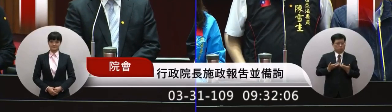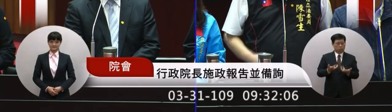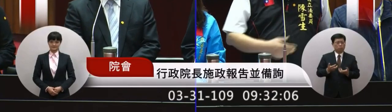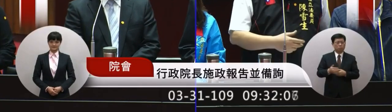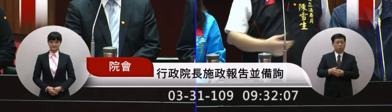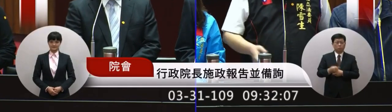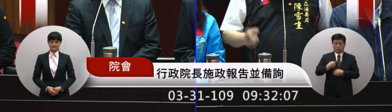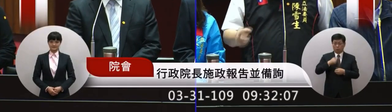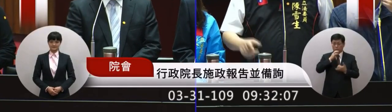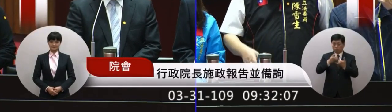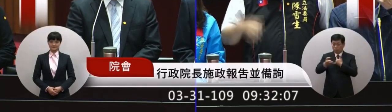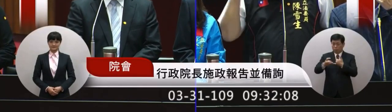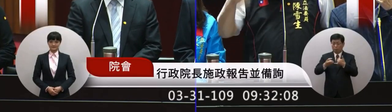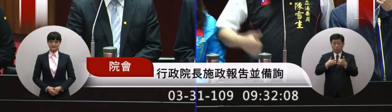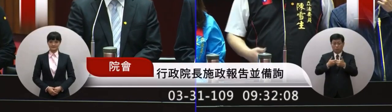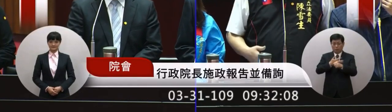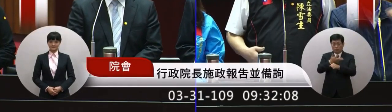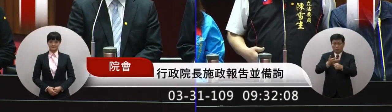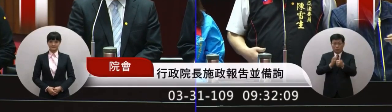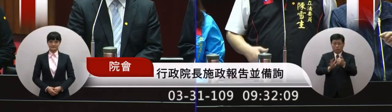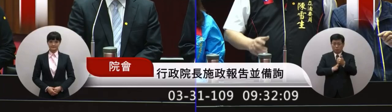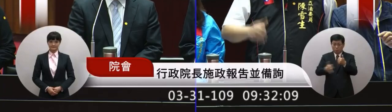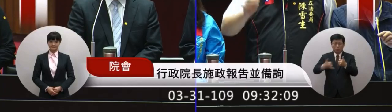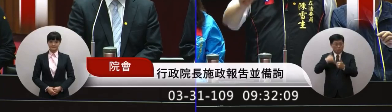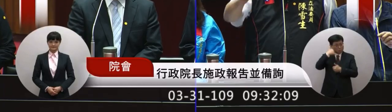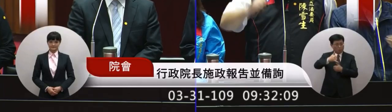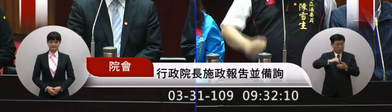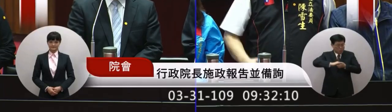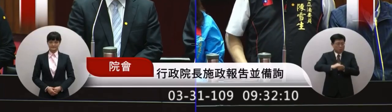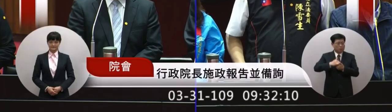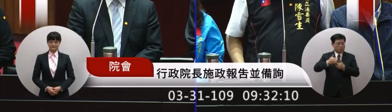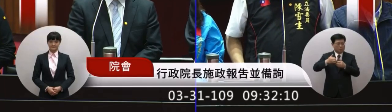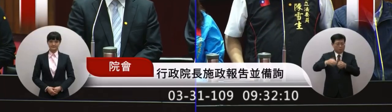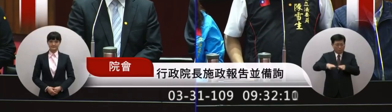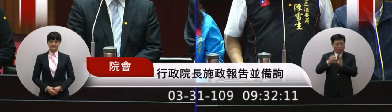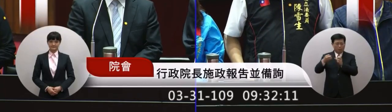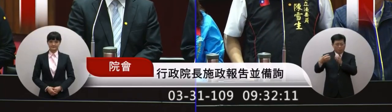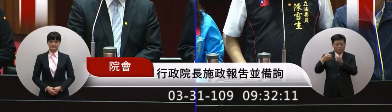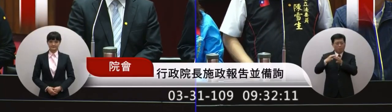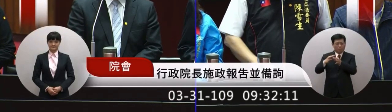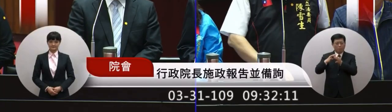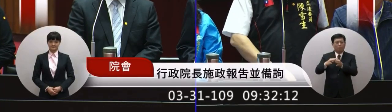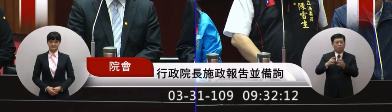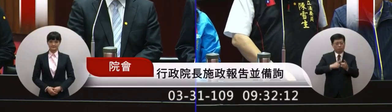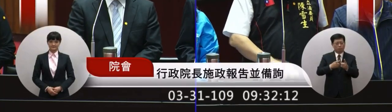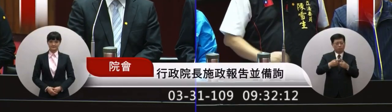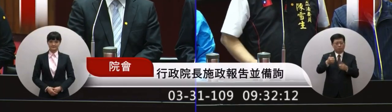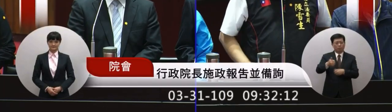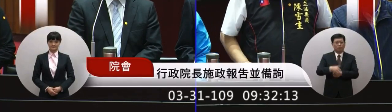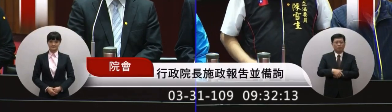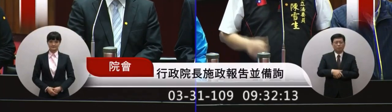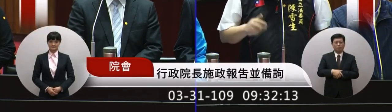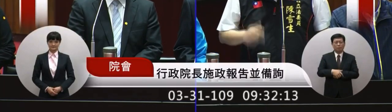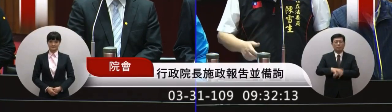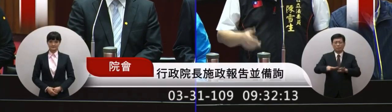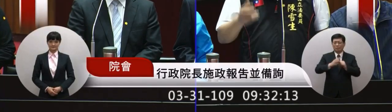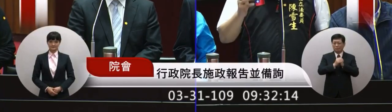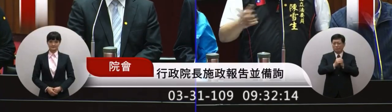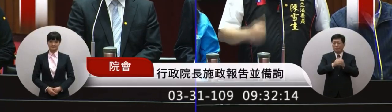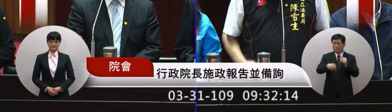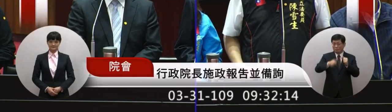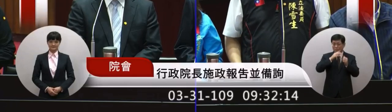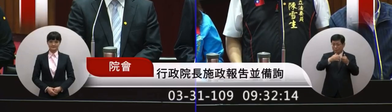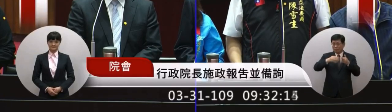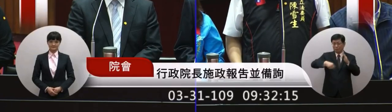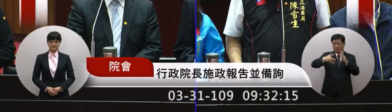了哈。我们离岛委员打电话给他，他都有接啊。好，我非常肯定他这个亲民的作风了啊。所以拜托这一些需要